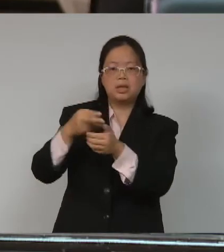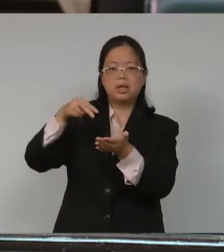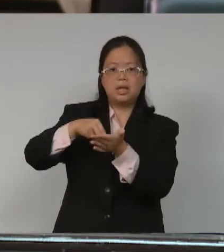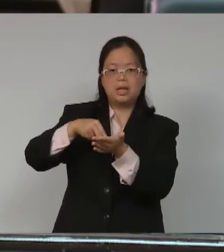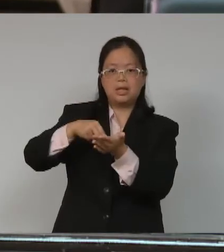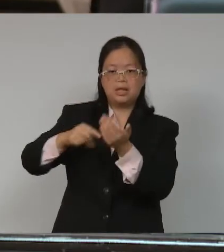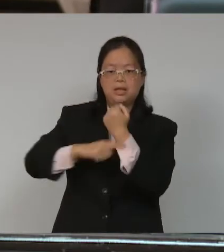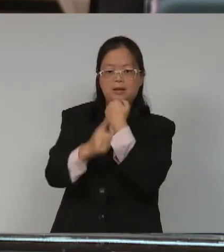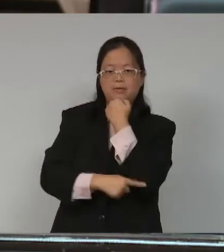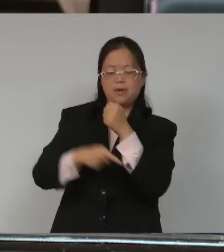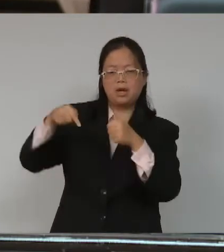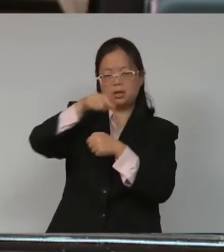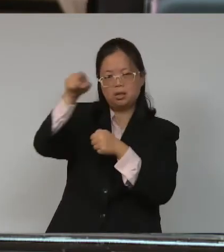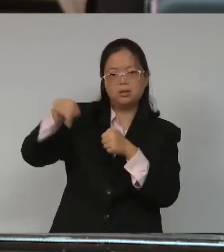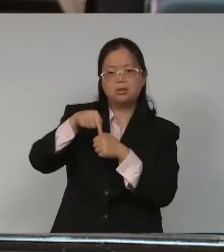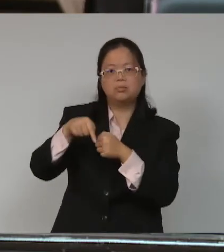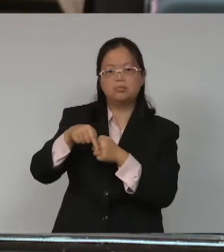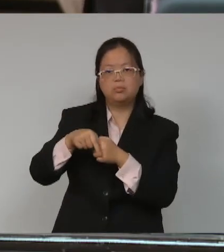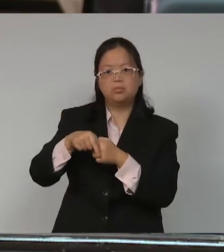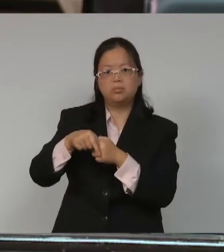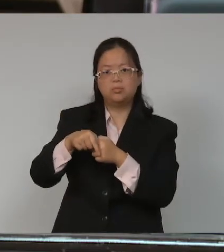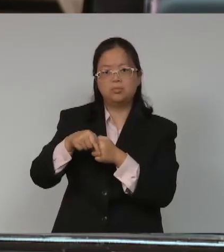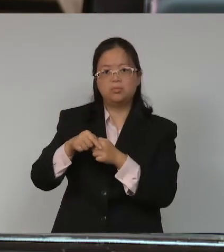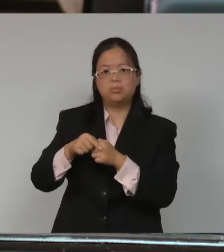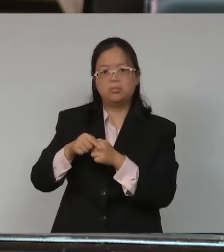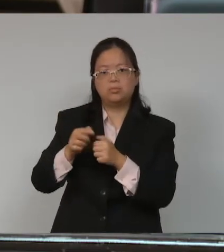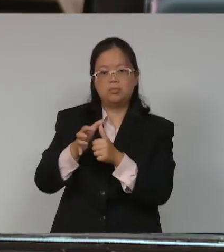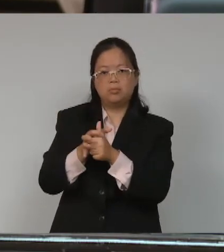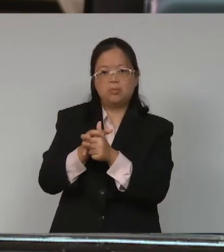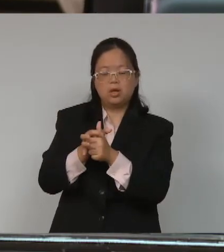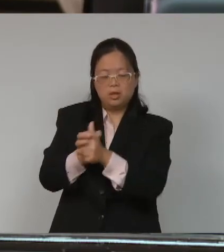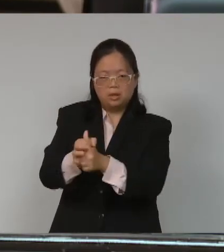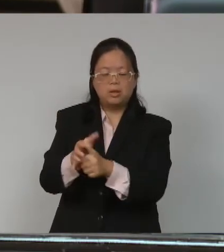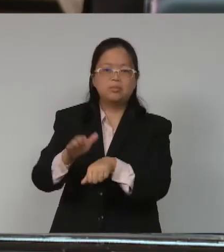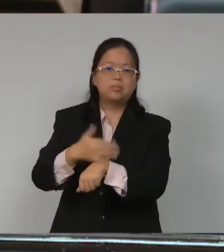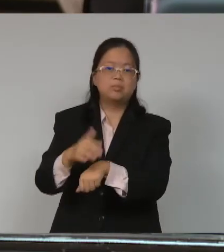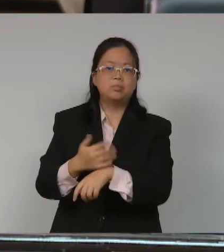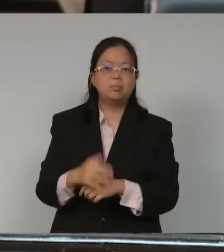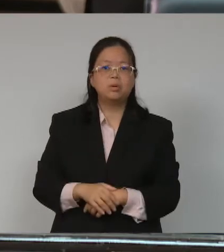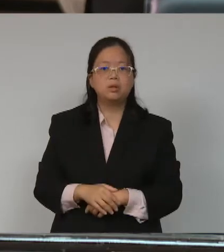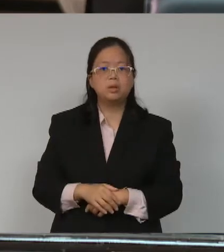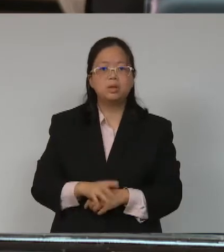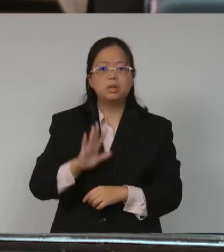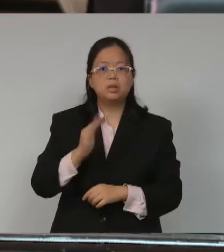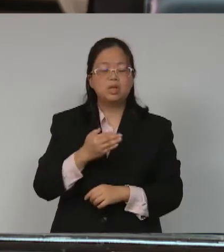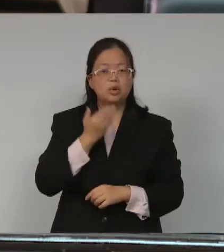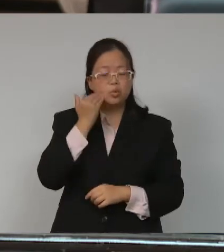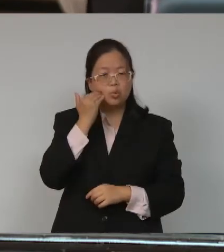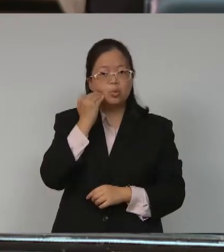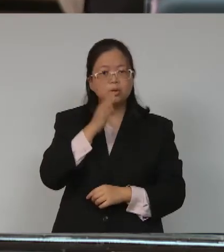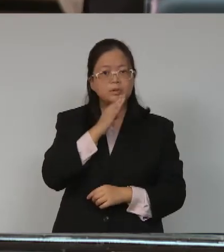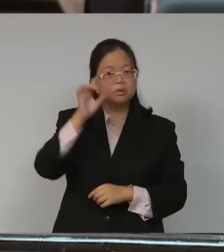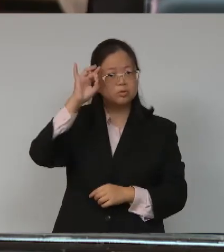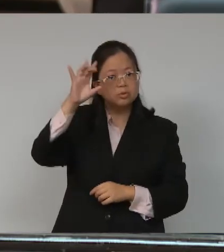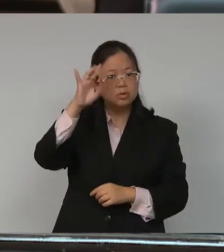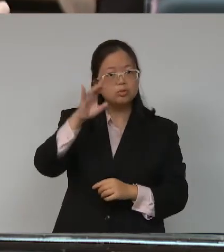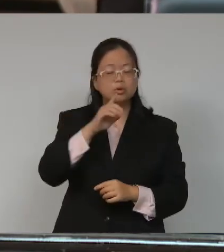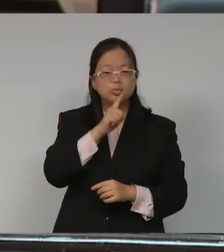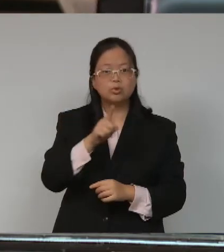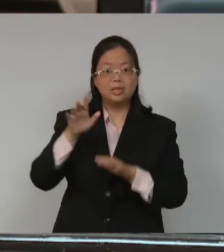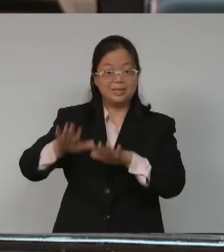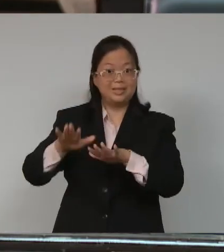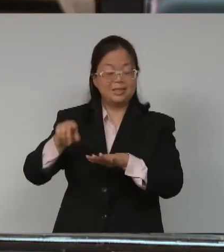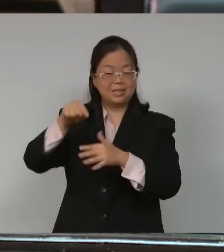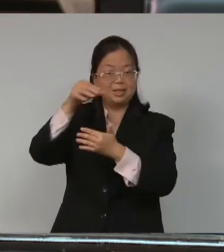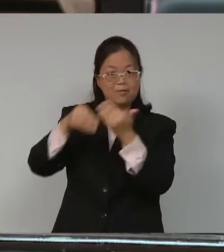倒过来呢，就是创制案呢，它并没有说现行的法条就失效了，但是呢它呢